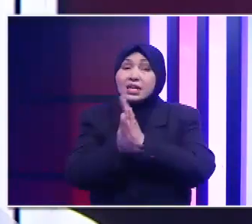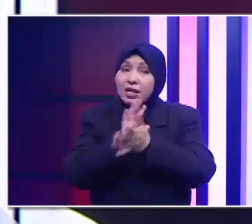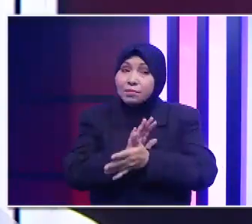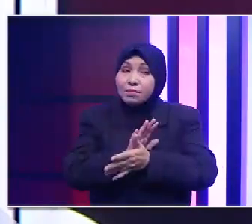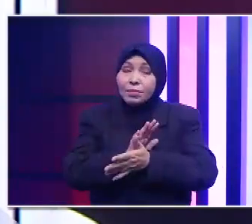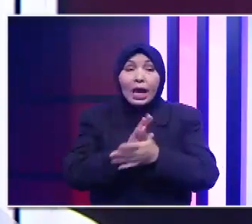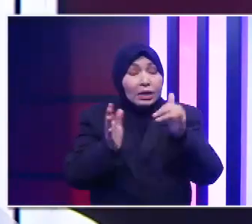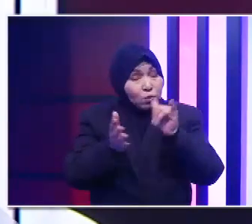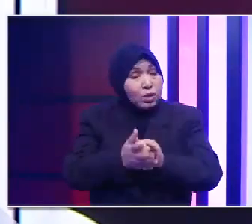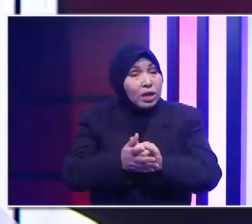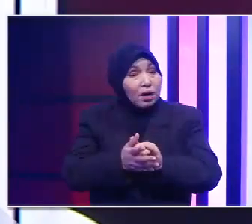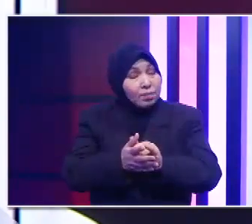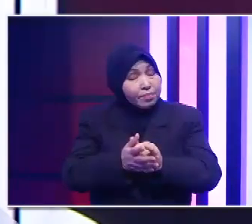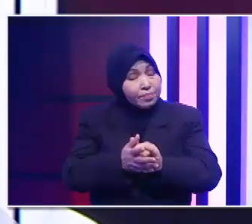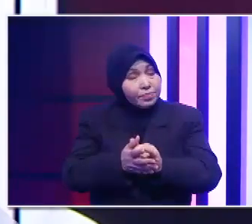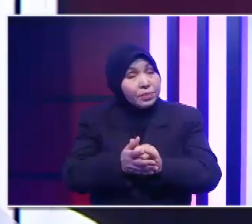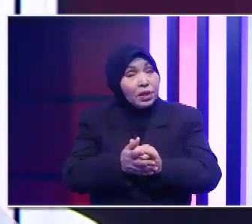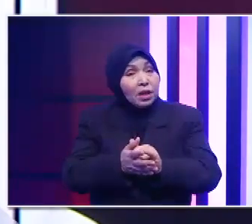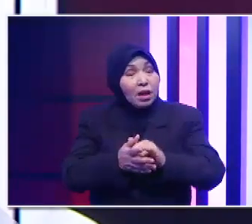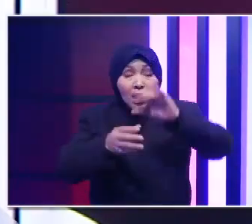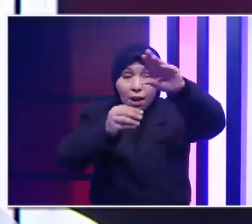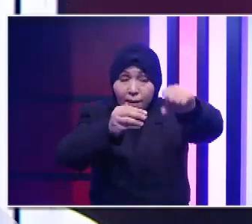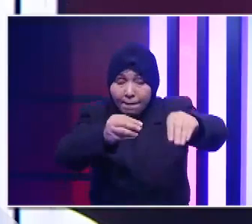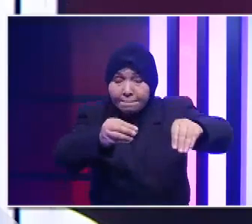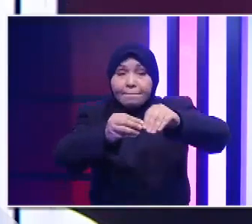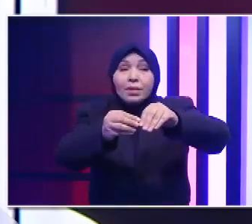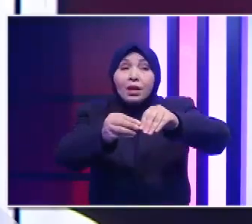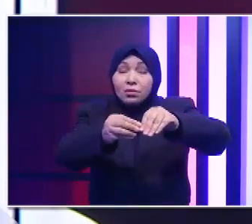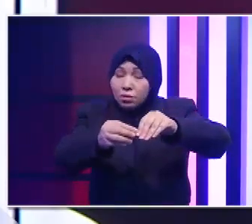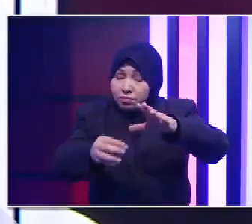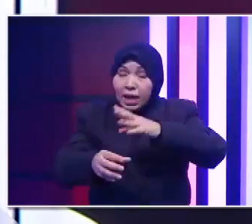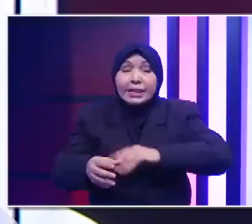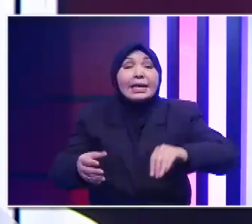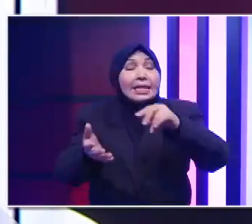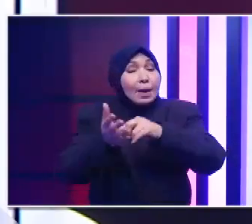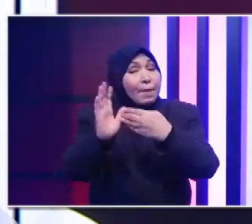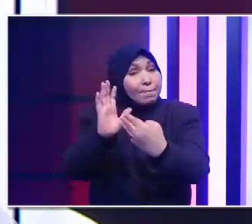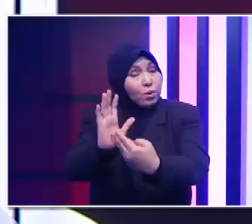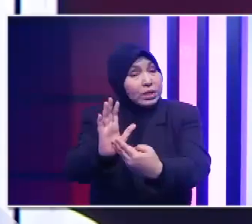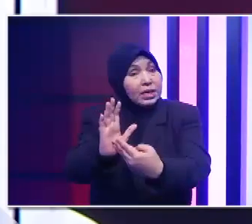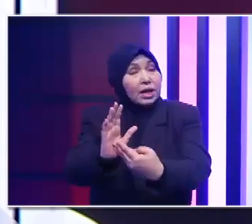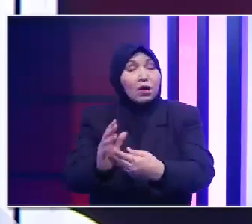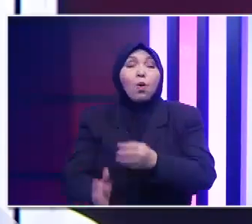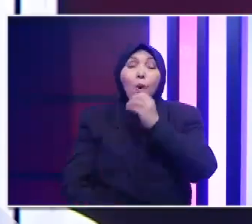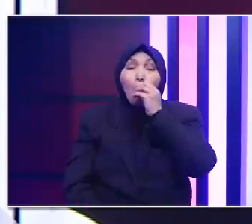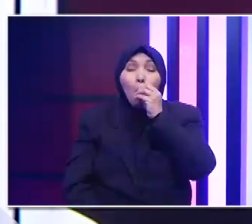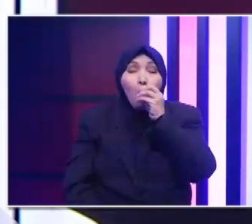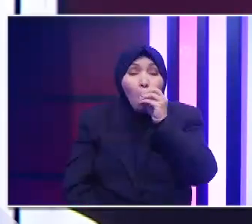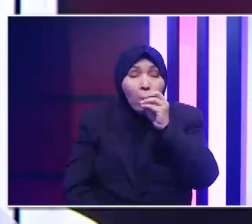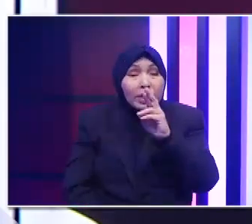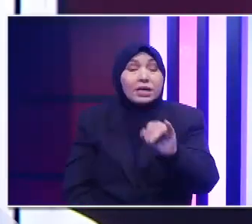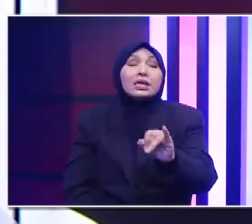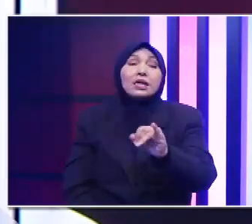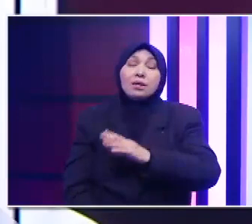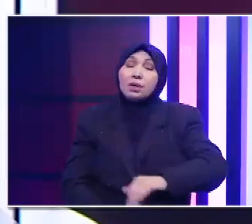itu yang ditarik ya ya diestra oleh para ulama Tafsir dan ini membuktikan keaslian Alquran ataupun